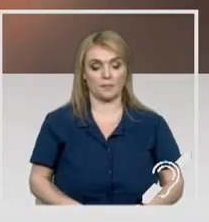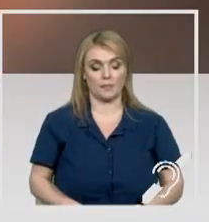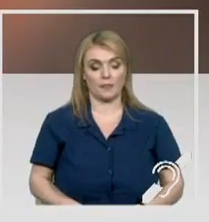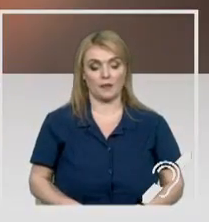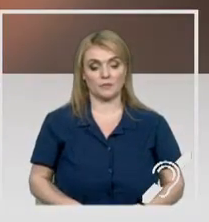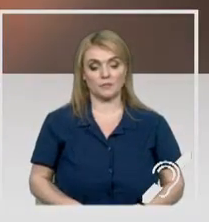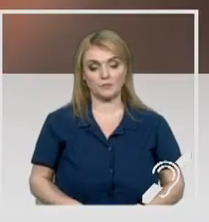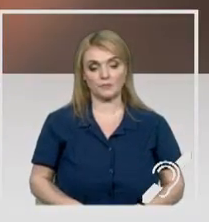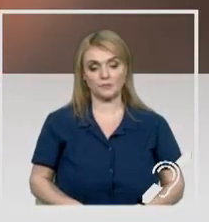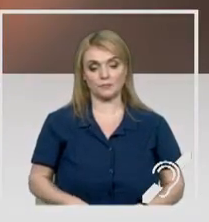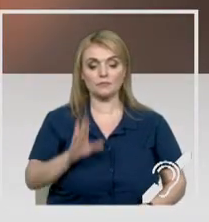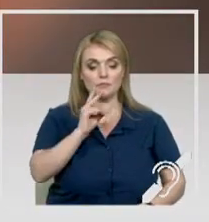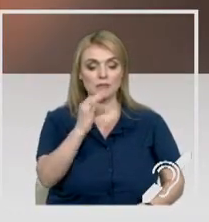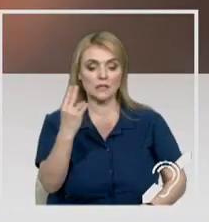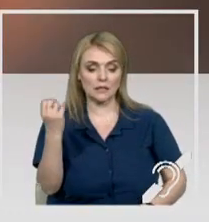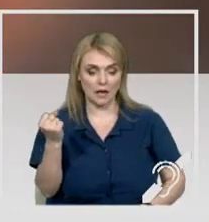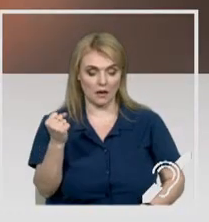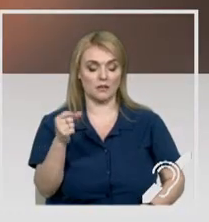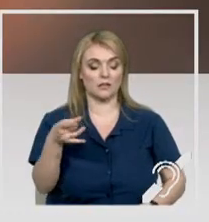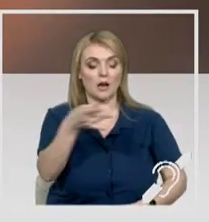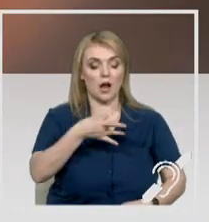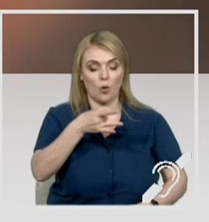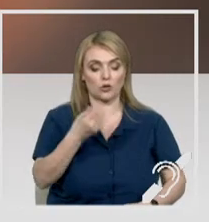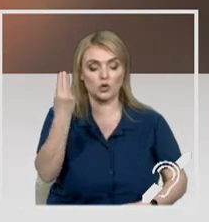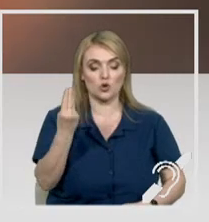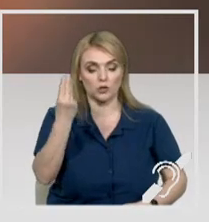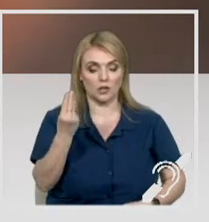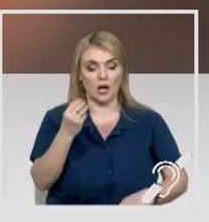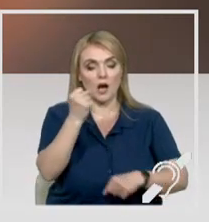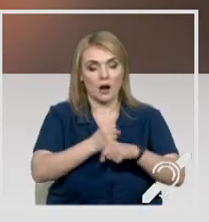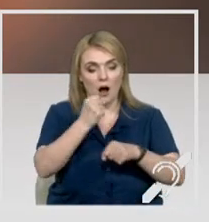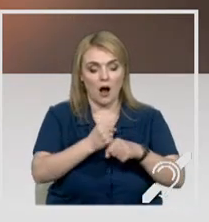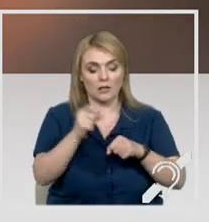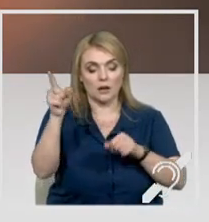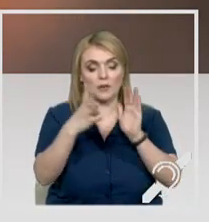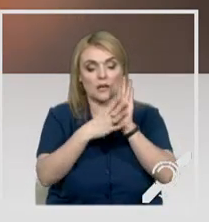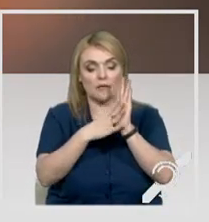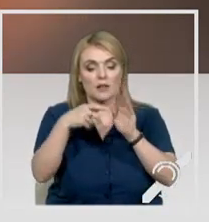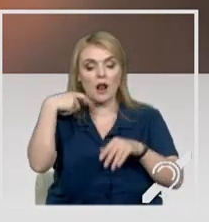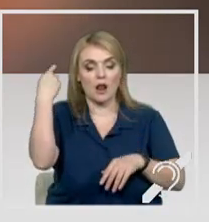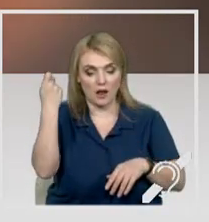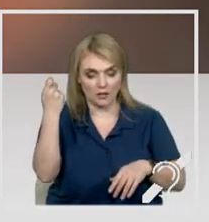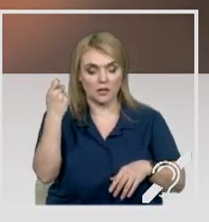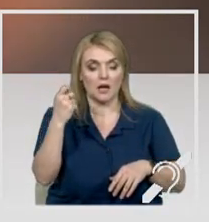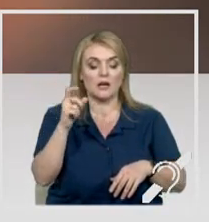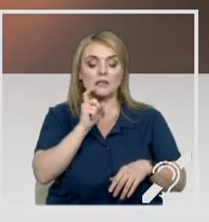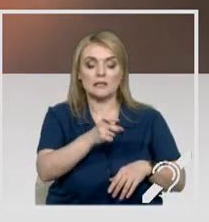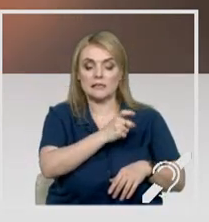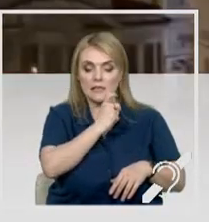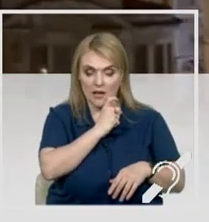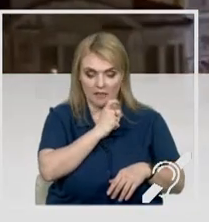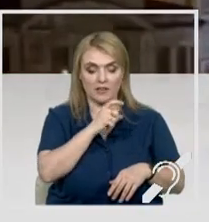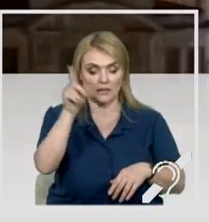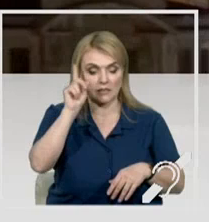ăți Nina Lazăr originară din raionul șoldănești muncește de aproape nouă ani în partea de norda Israelului Mama a trei